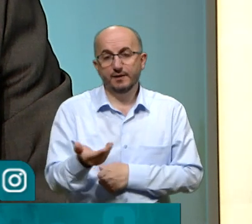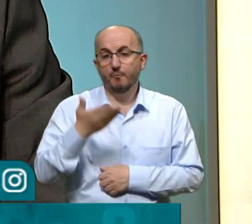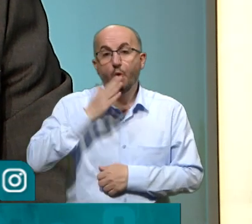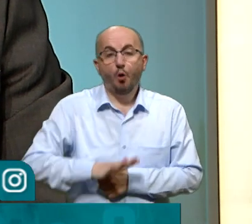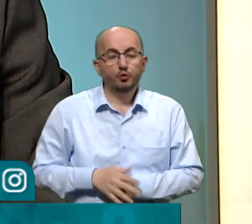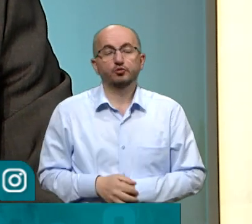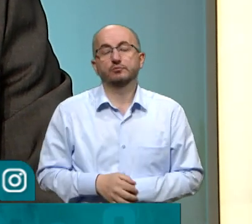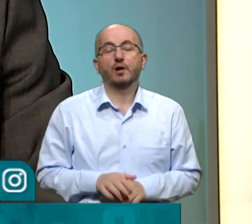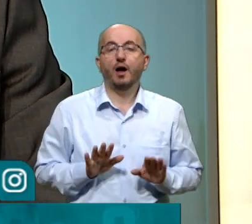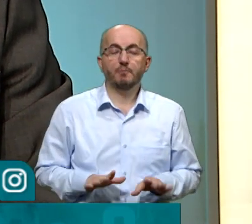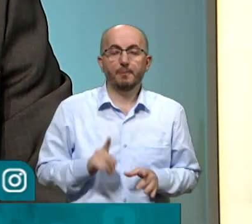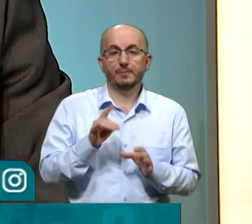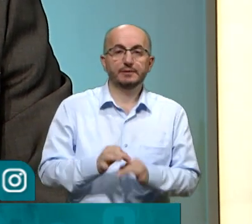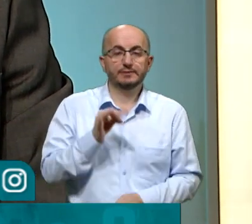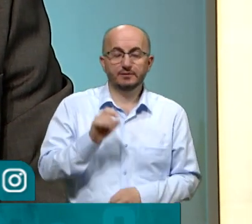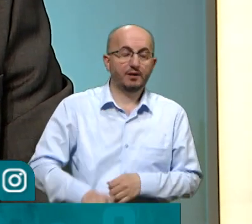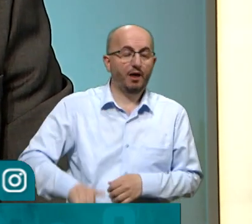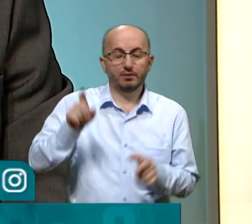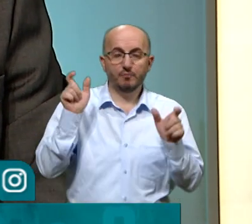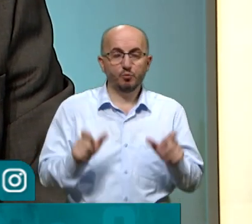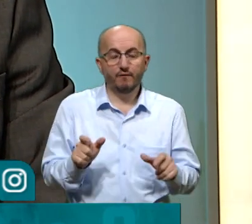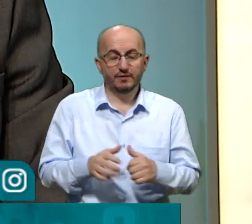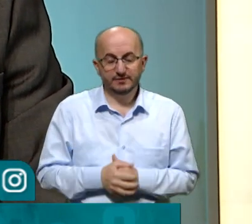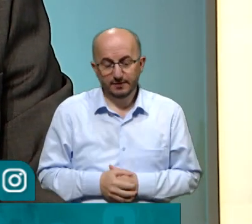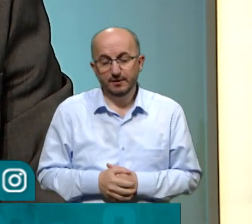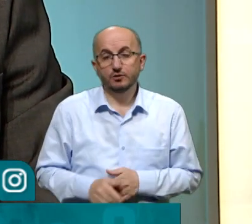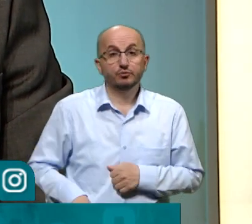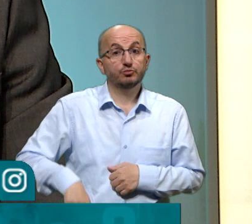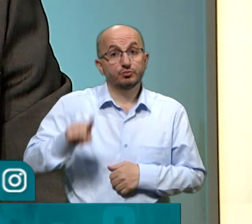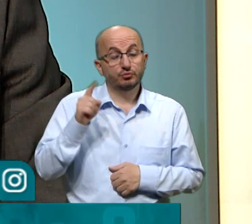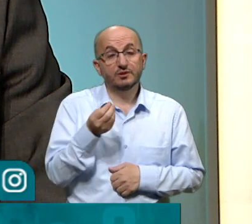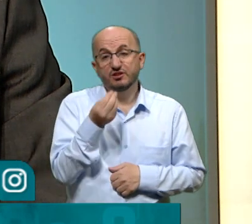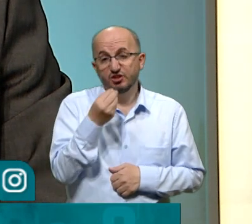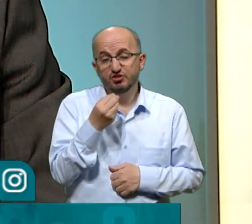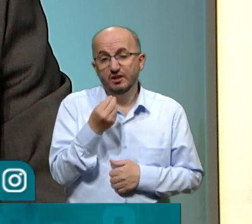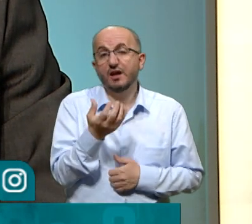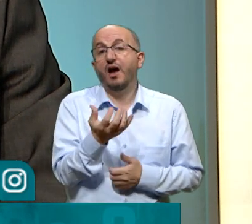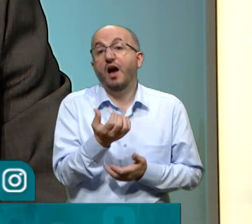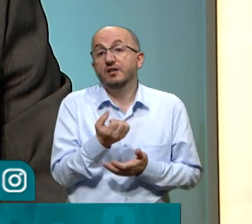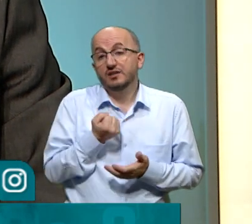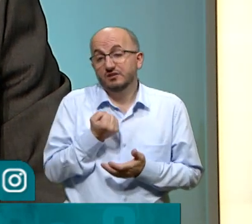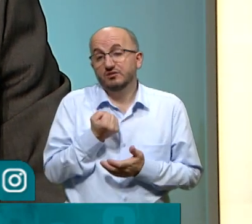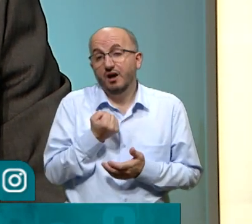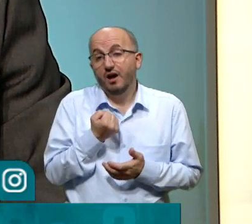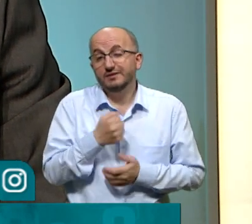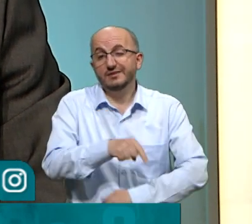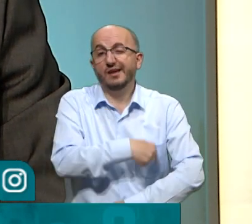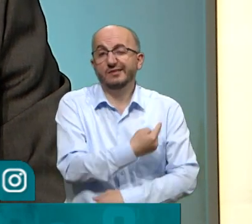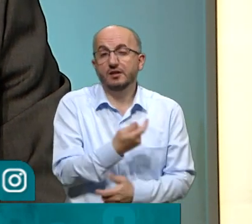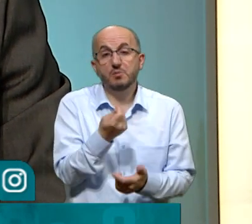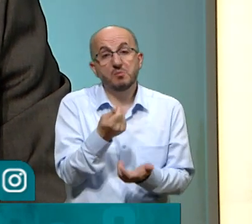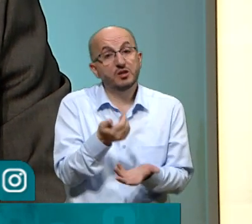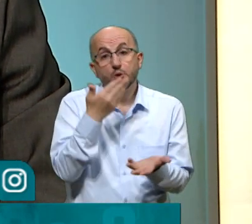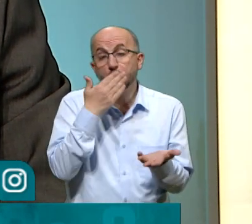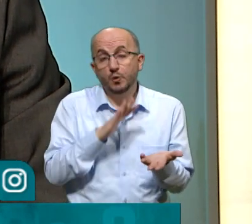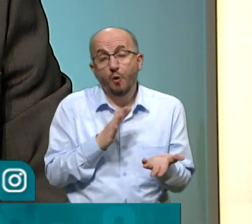yoktur Ama bir insan Allah göstermesin günlük nafakasını karşılayacak derecede bir parası Yoksa